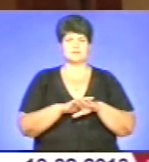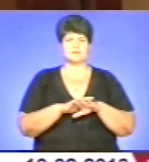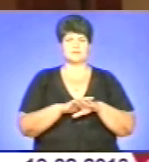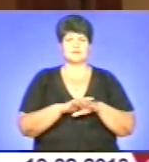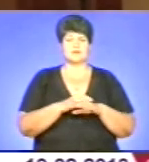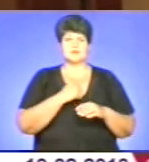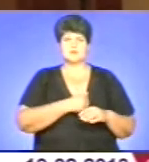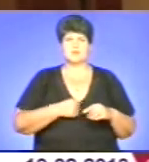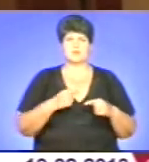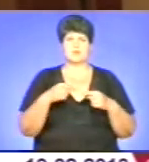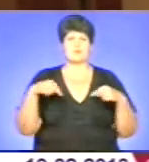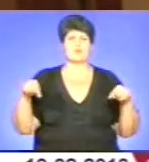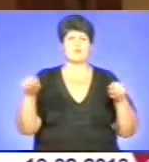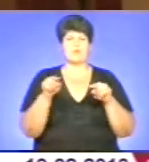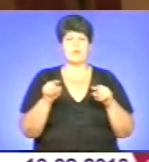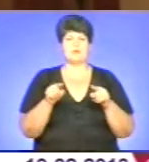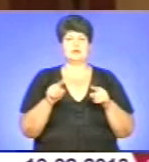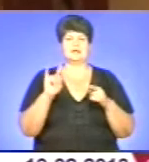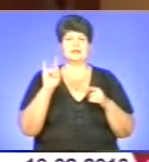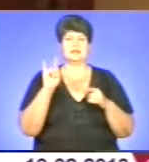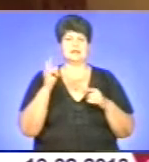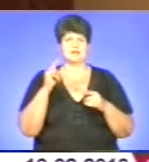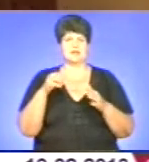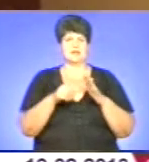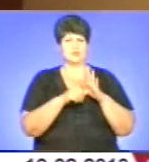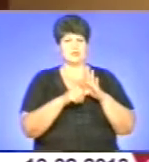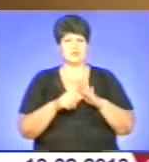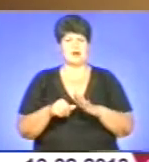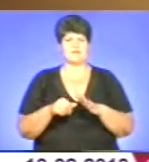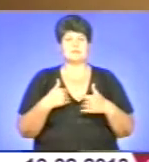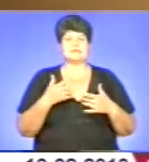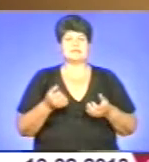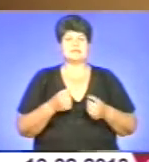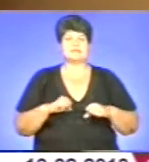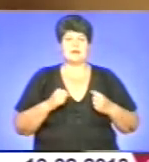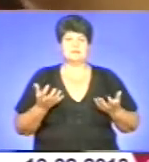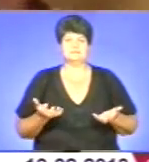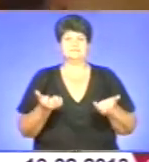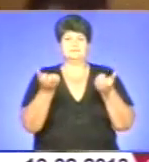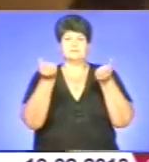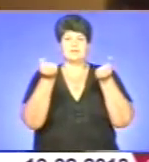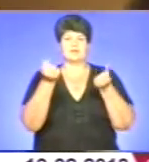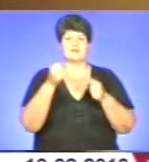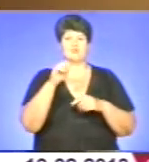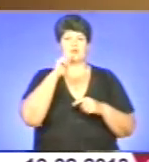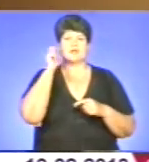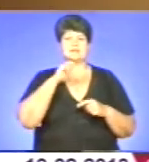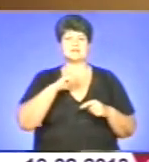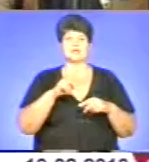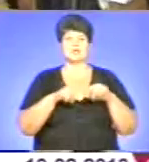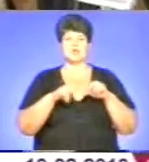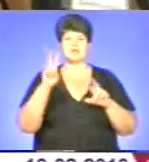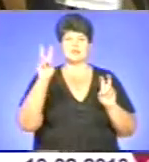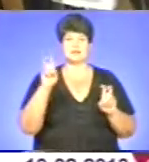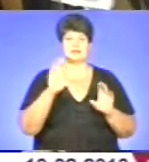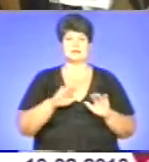кругом розумієте воно на дитину давить А ми якось Стараємося відірвати дитина в українській родині вона захищена